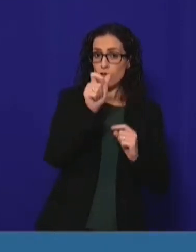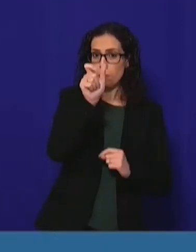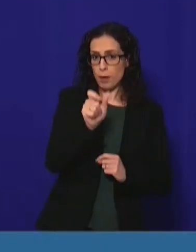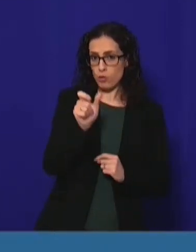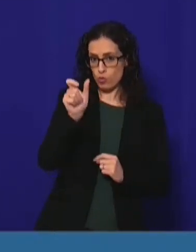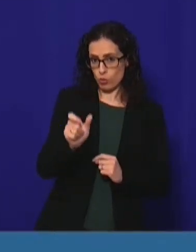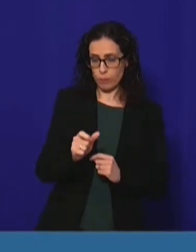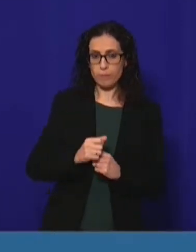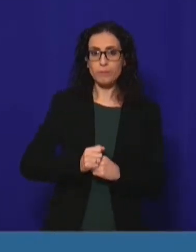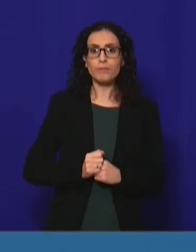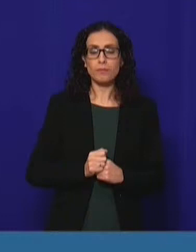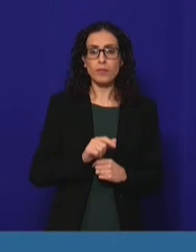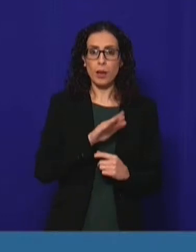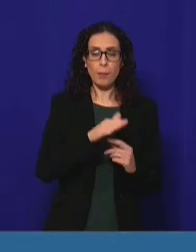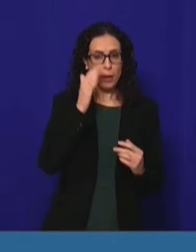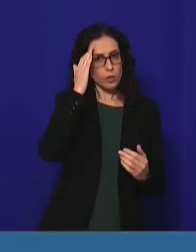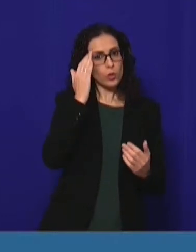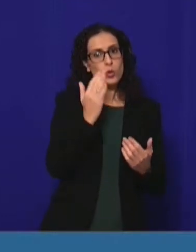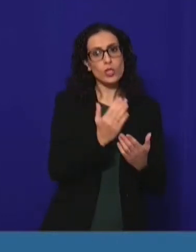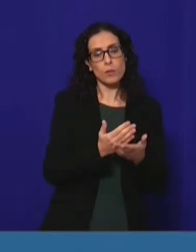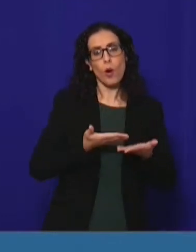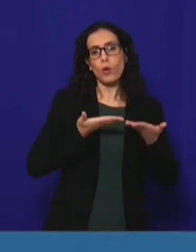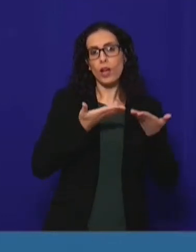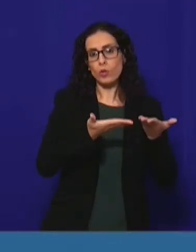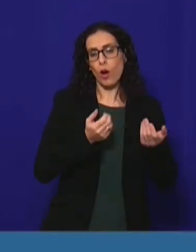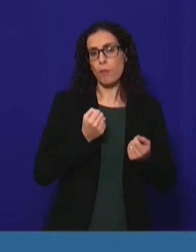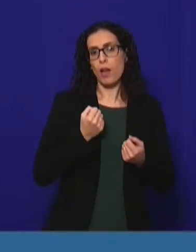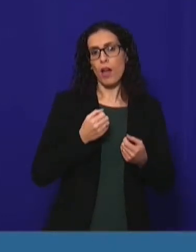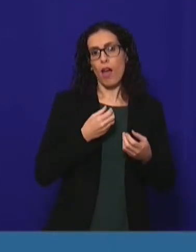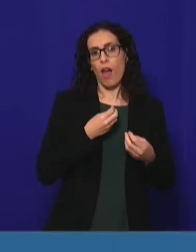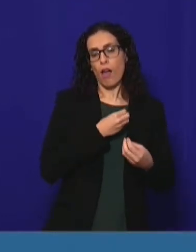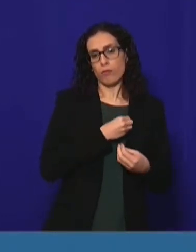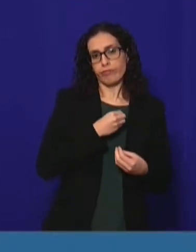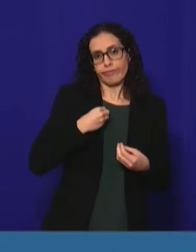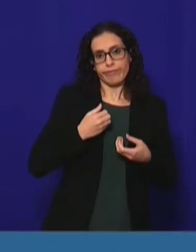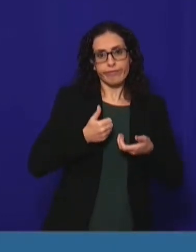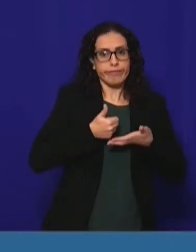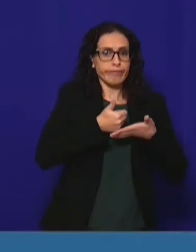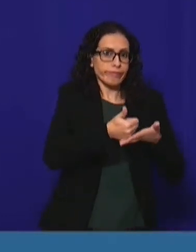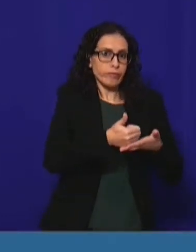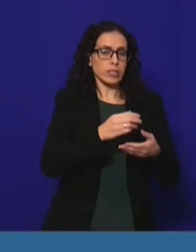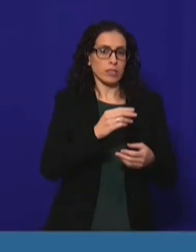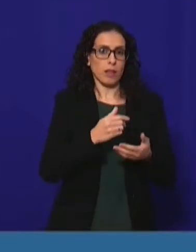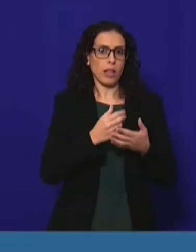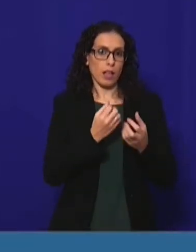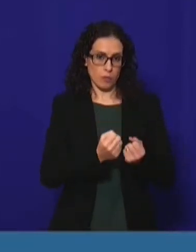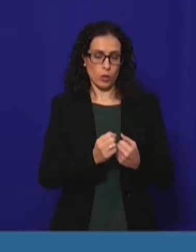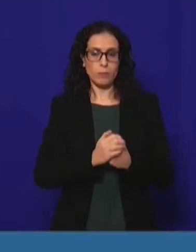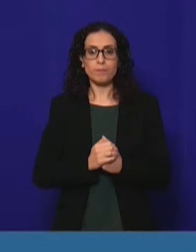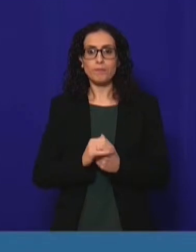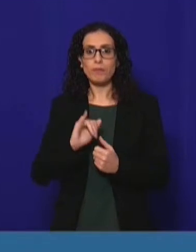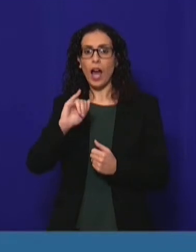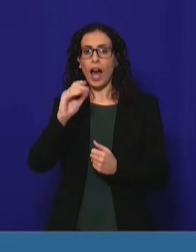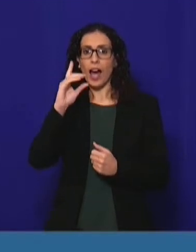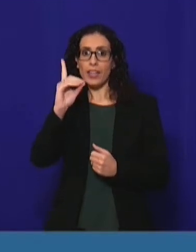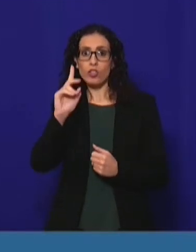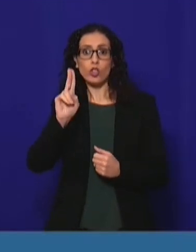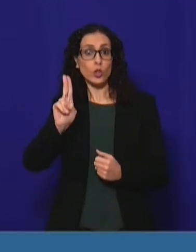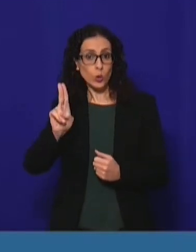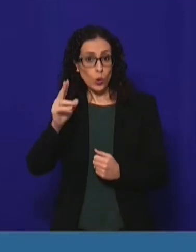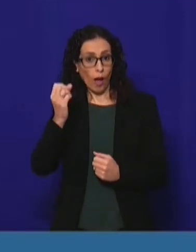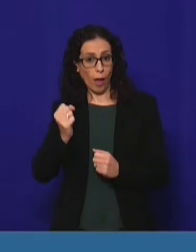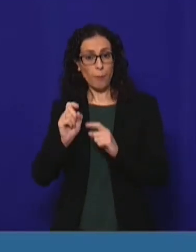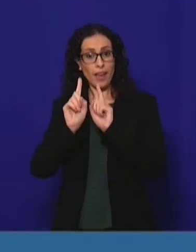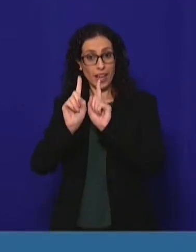li qiegħed rikoverat u jingħata l-kura bħal-COVID. Fl-Infectious Diseases Unit ta' Mater Dei għandna